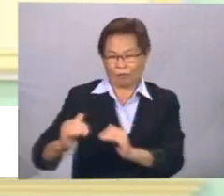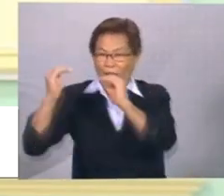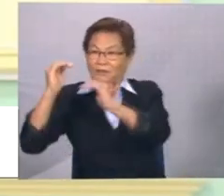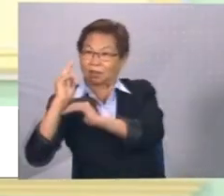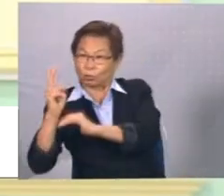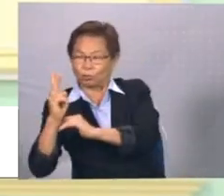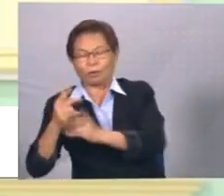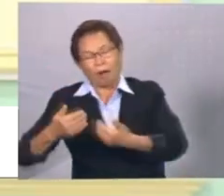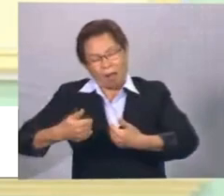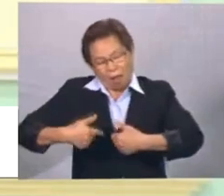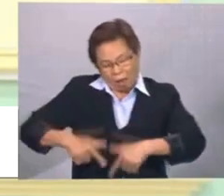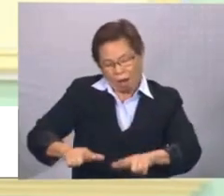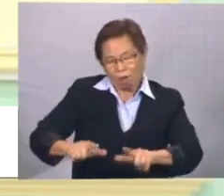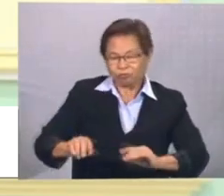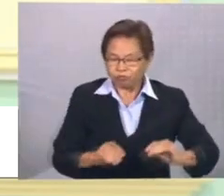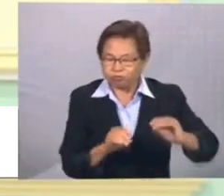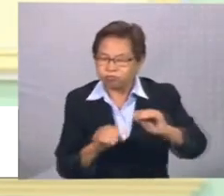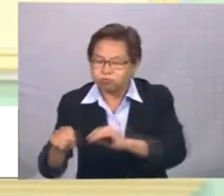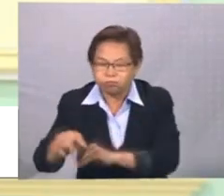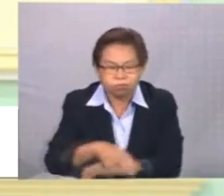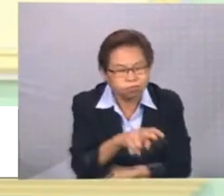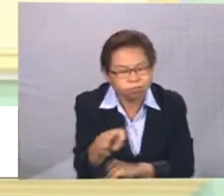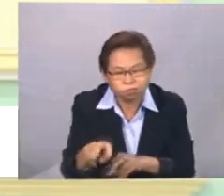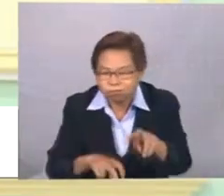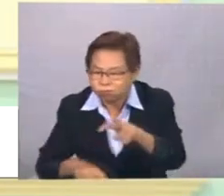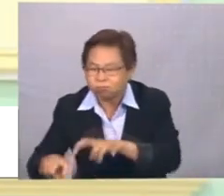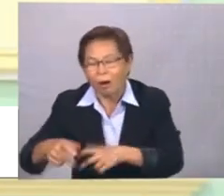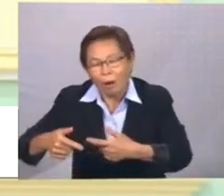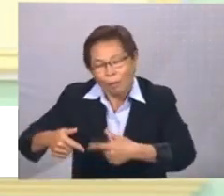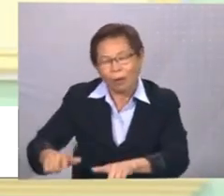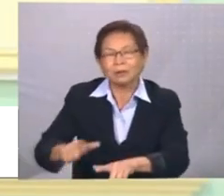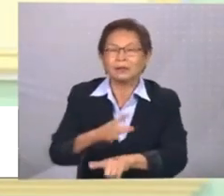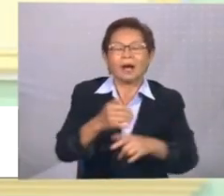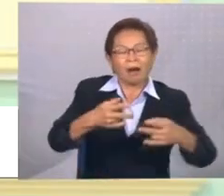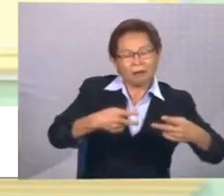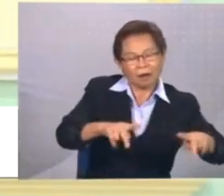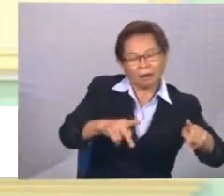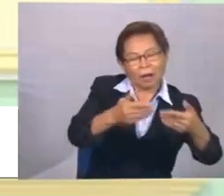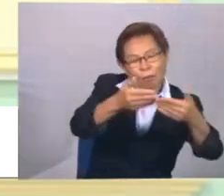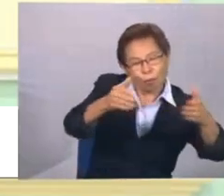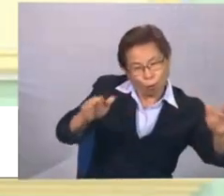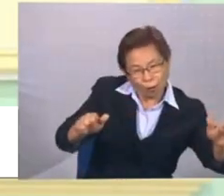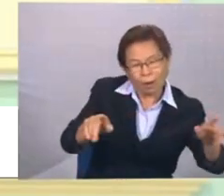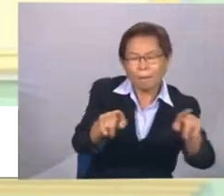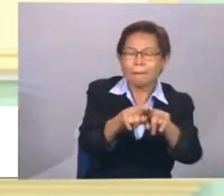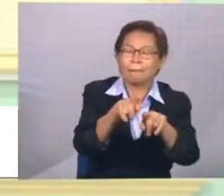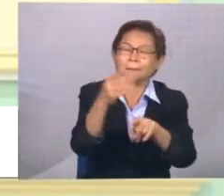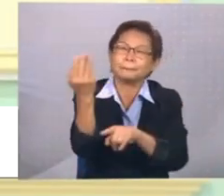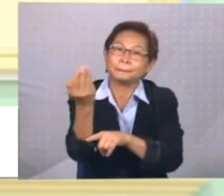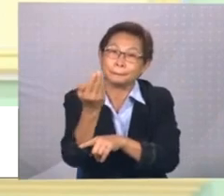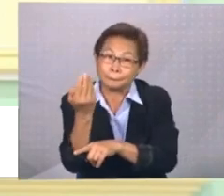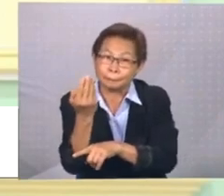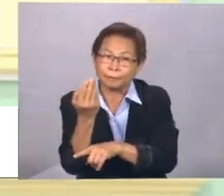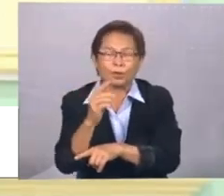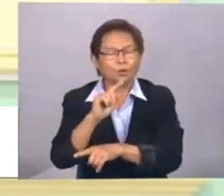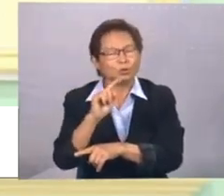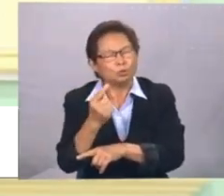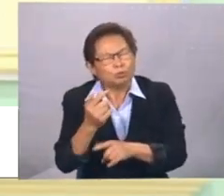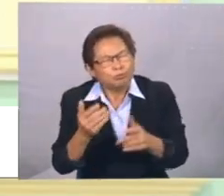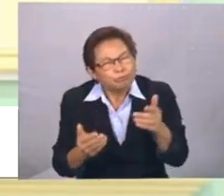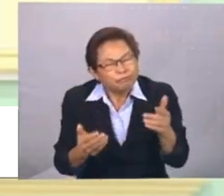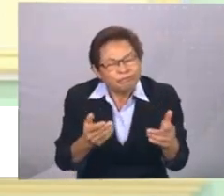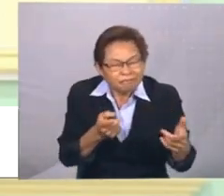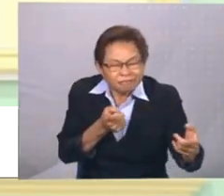pergerakan masih lagi kedai masih dibuka seperti biasa Cuma mungkin